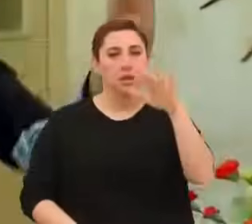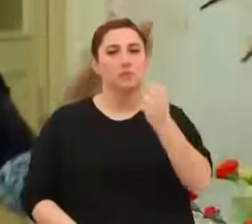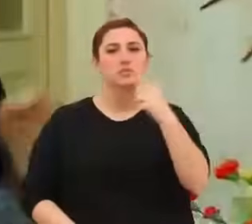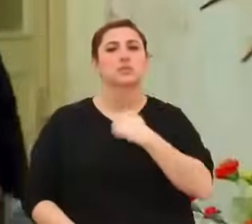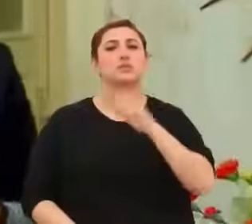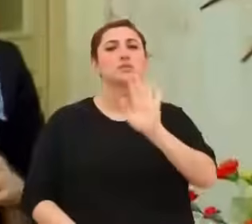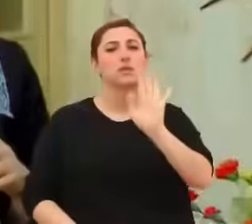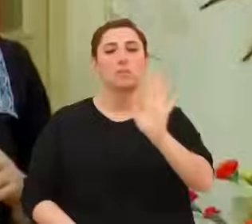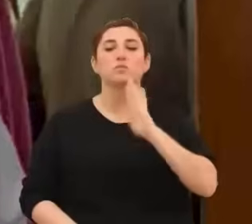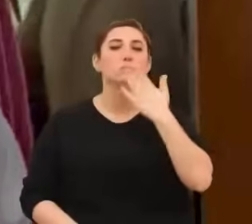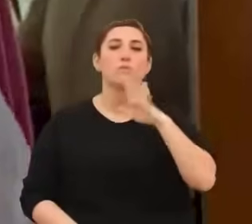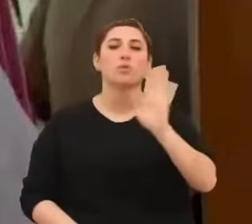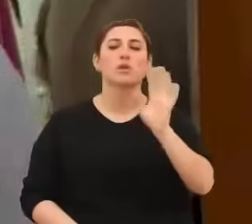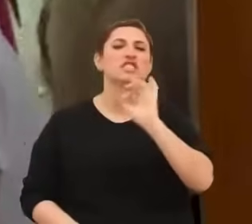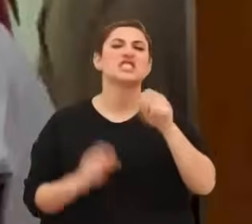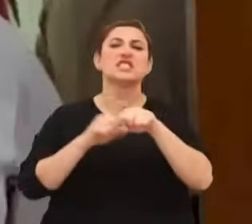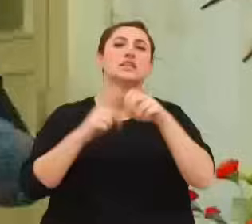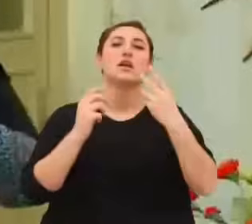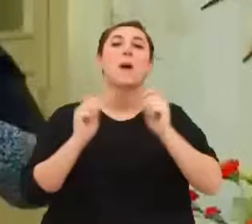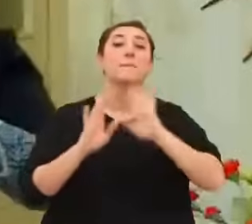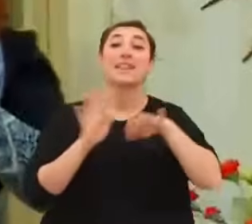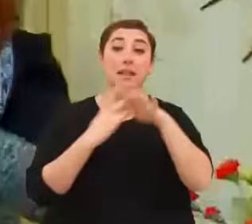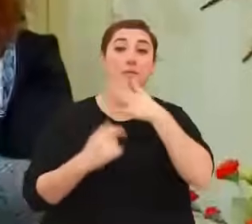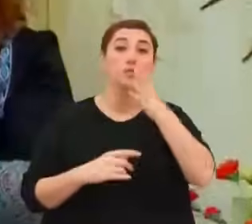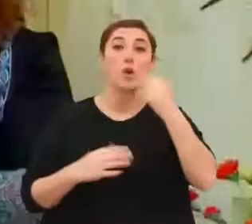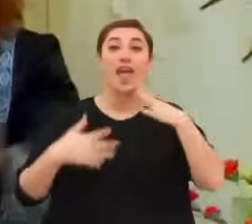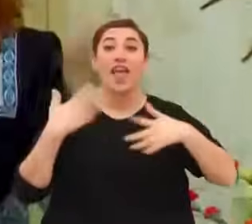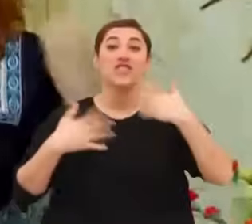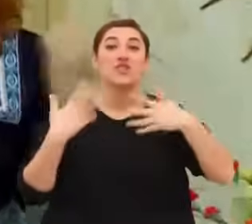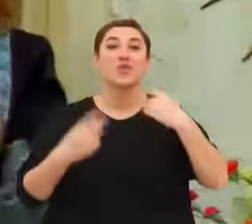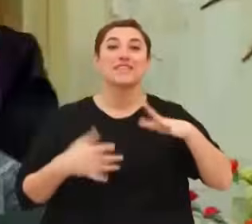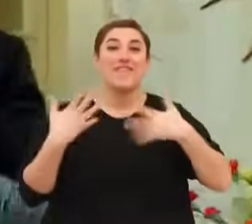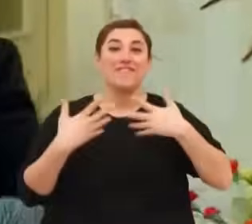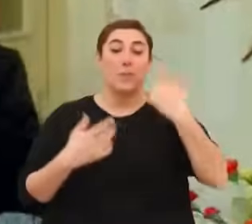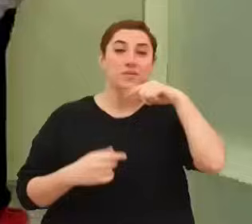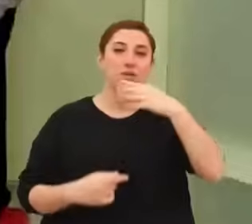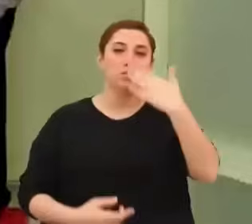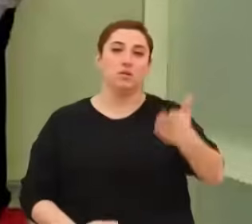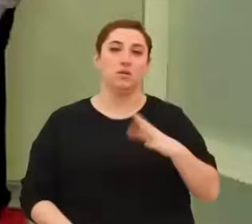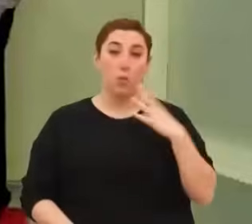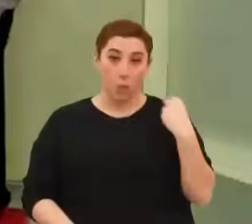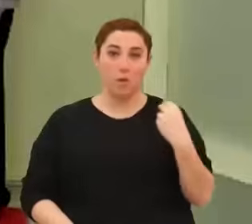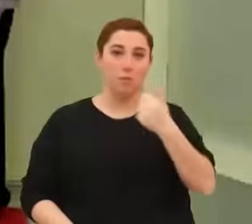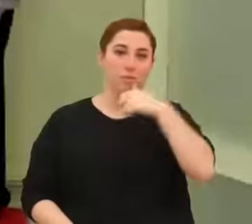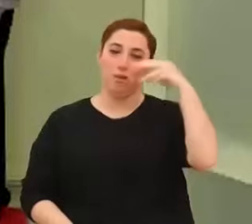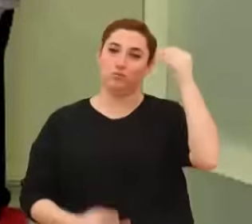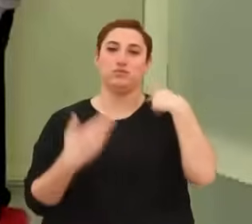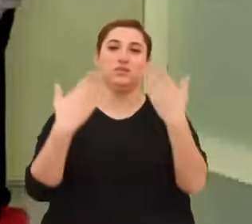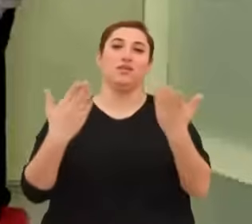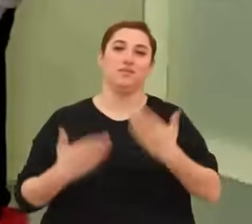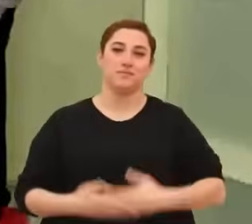Sen kızma yeter. Yok. Tamam, gelir alırım. Hiç sinirlenme babacığım. Çünkü neden biliyor musun? Çok heyecanlandı, sevindi. Ondan öyle diyor ya. Of be, babam muhtar